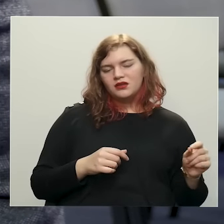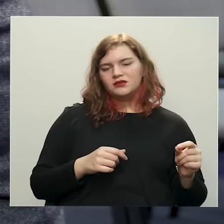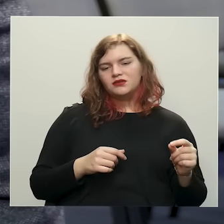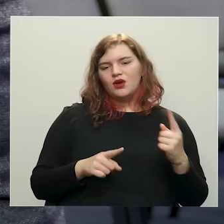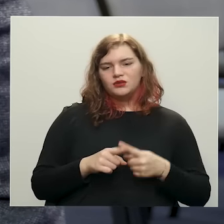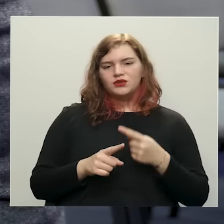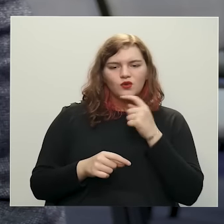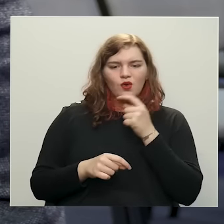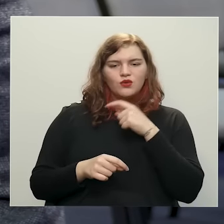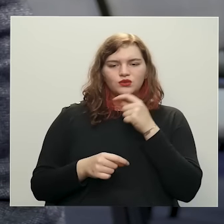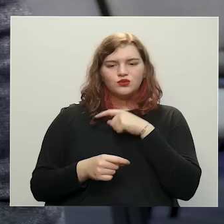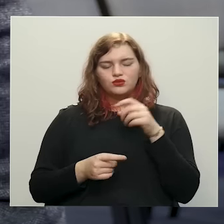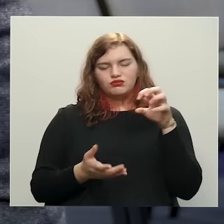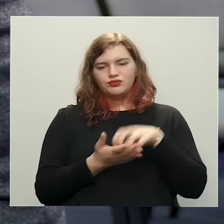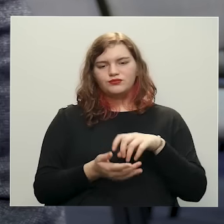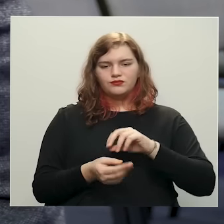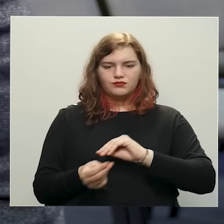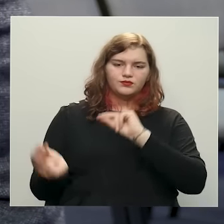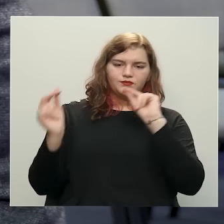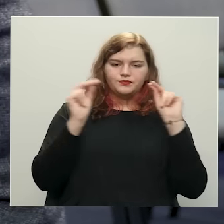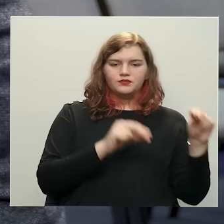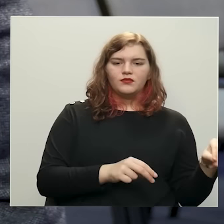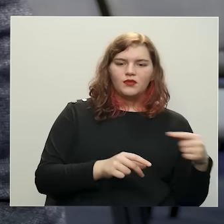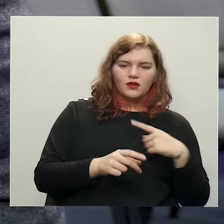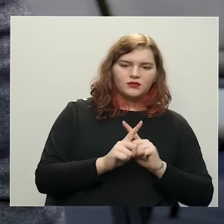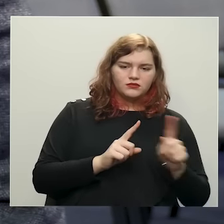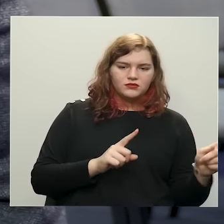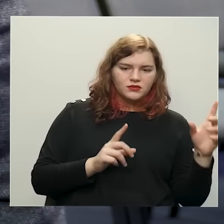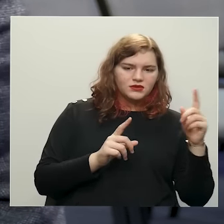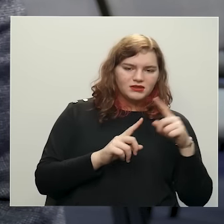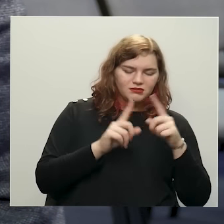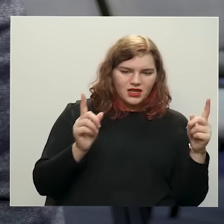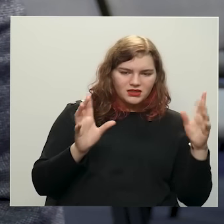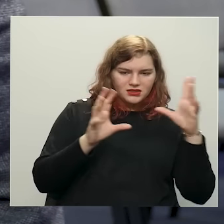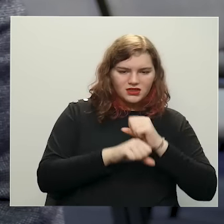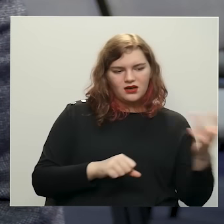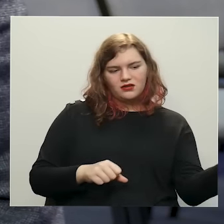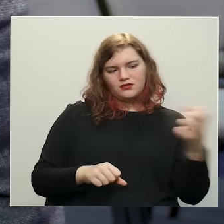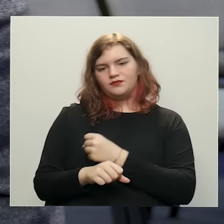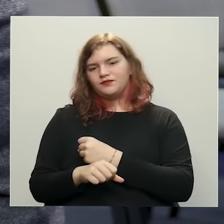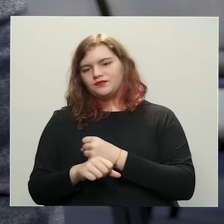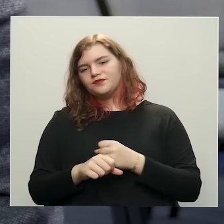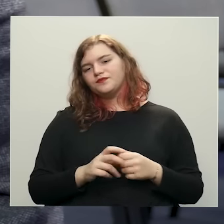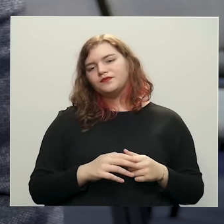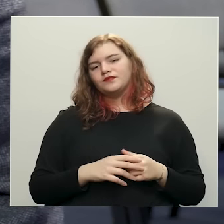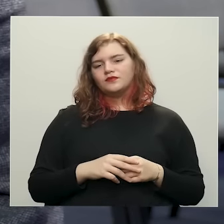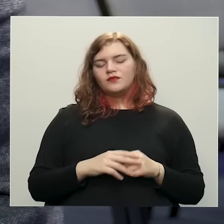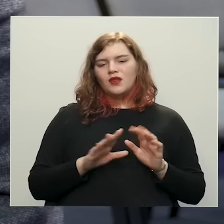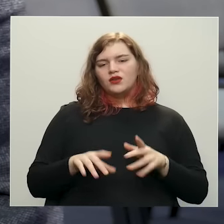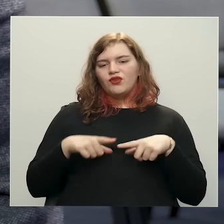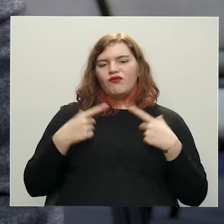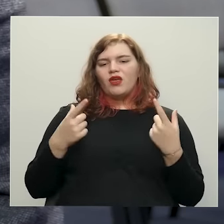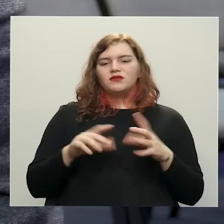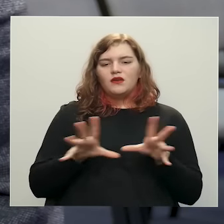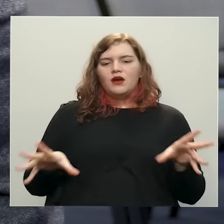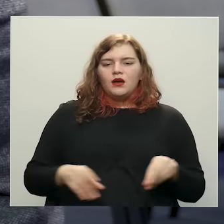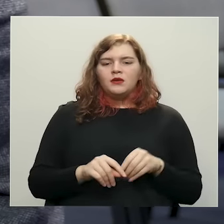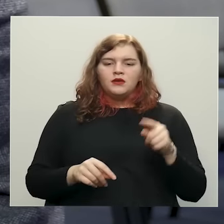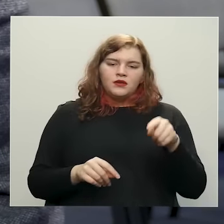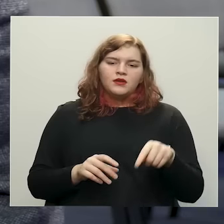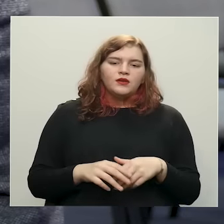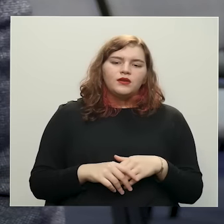Oțelul Roșu. Acolo o duceam dimineața și o luăm seara. Asta era viața noastră de familie